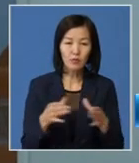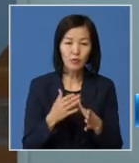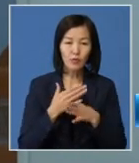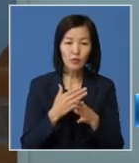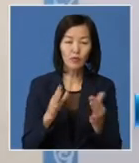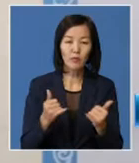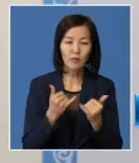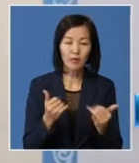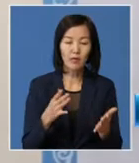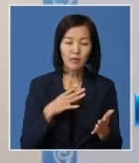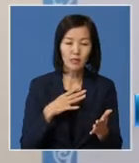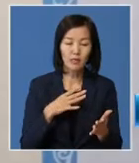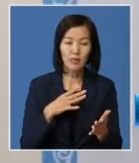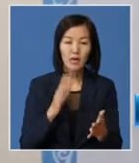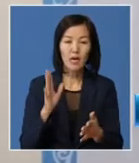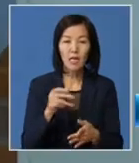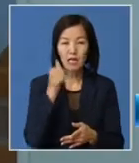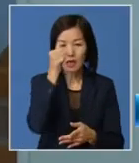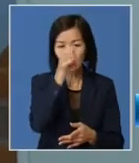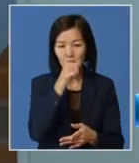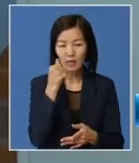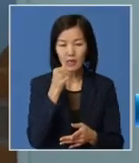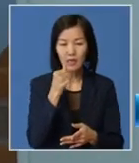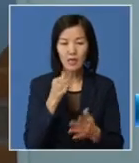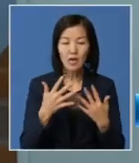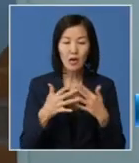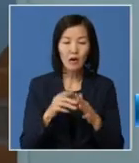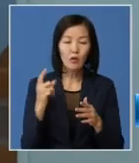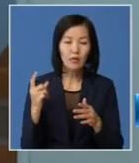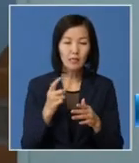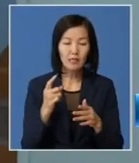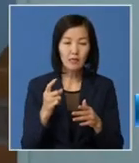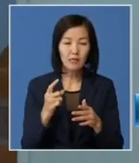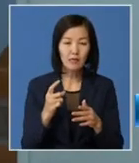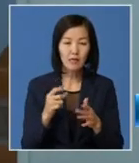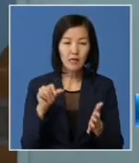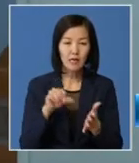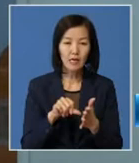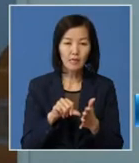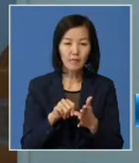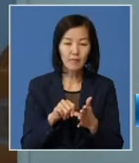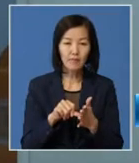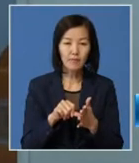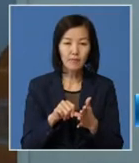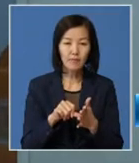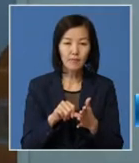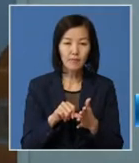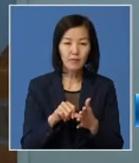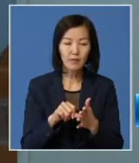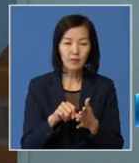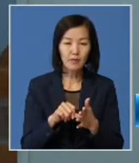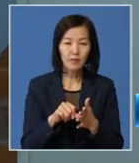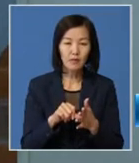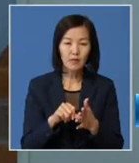көмектер беріліп жатыр. Алдағы жылдарда осы қожалықтары бар, ұжымдары бар қатысып, алдағы уақытта да өте тамаша өткіземіз